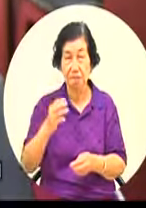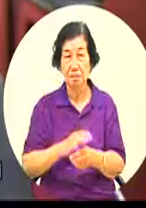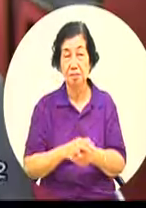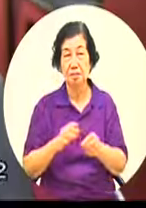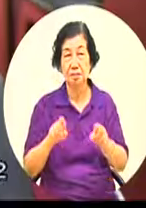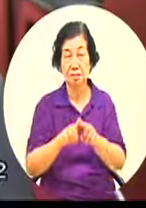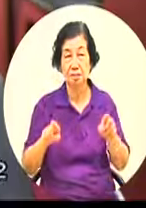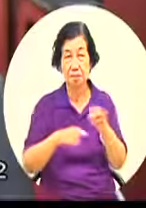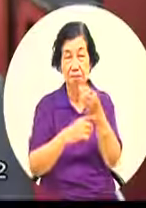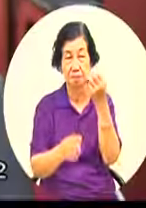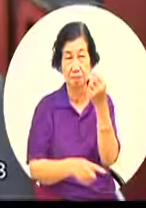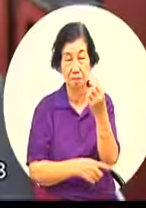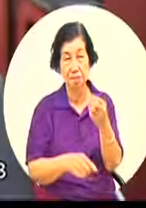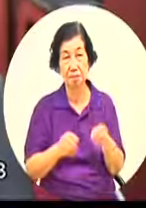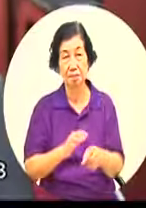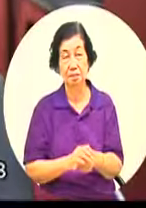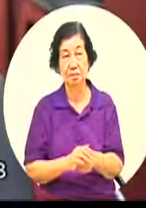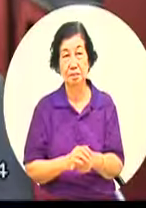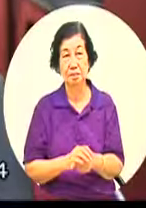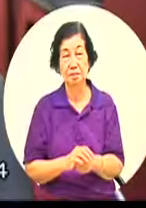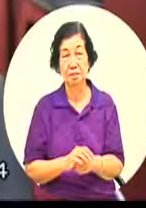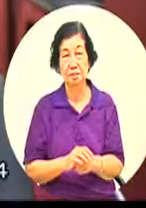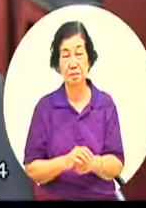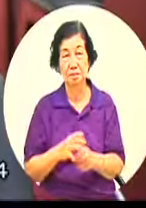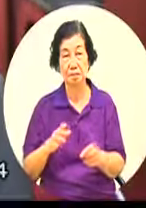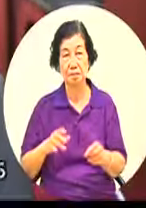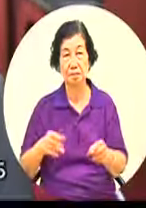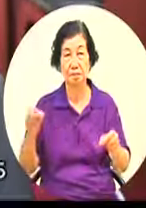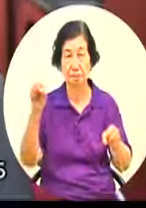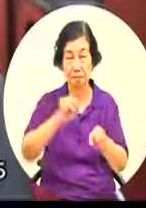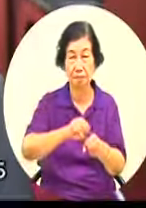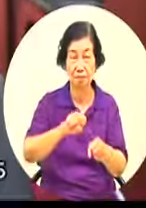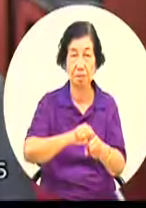馆，甚至把它变多功能的，有一点加上，哎，